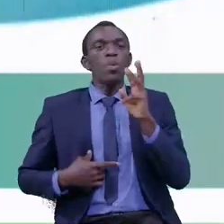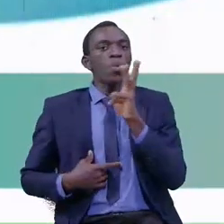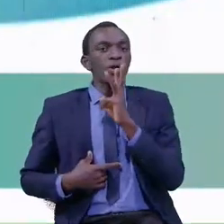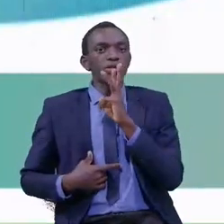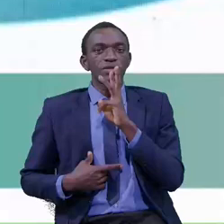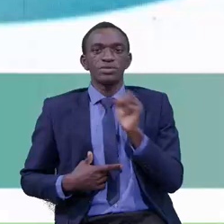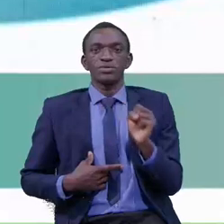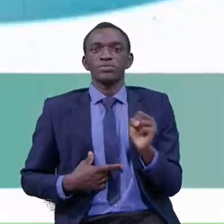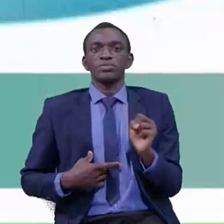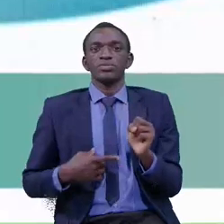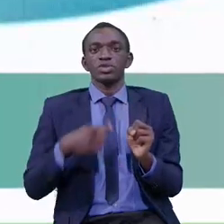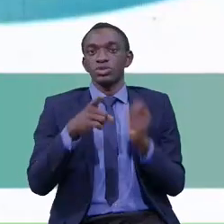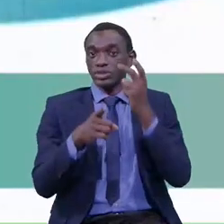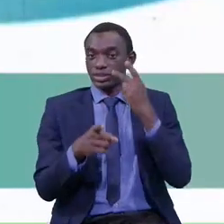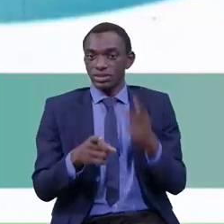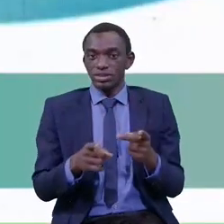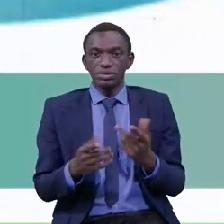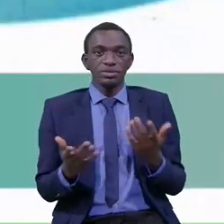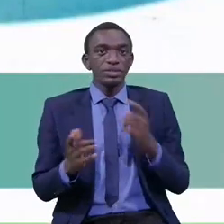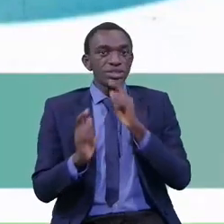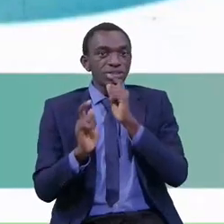Il t'aurait donné de l'eau vive.